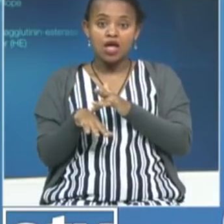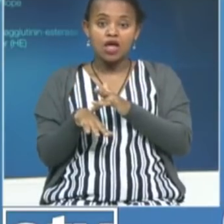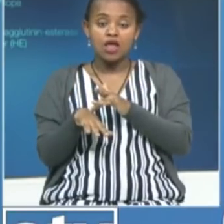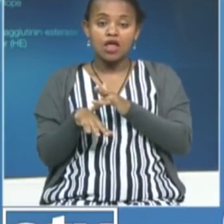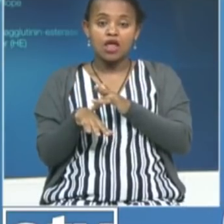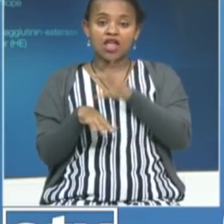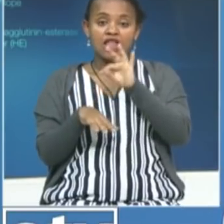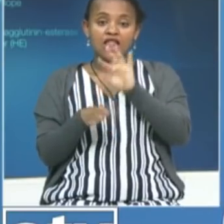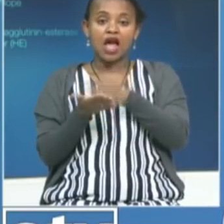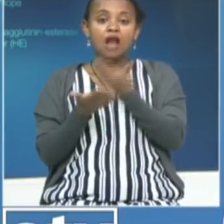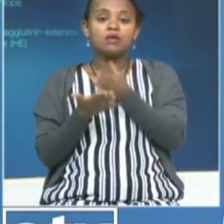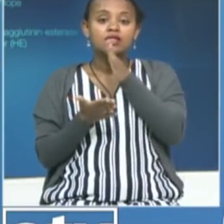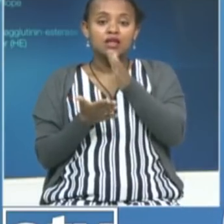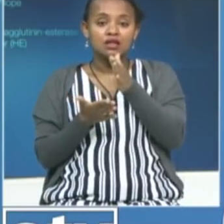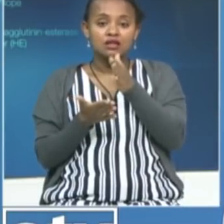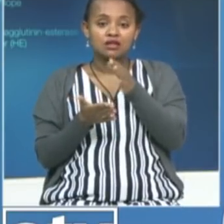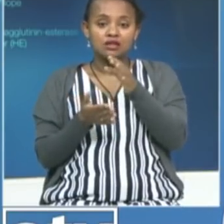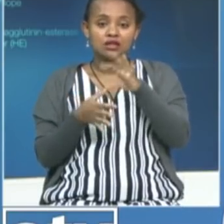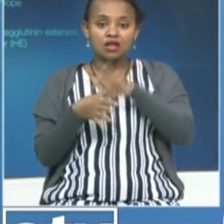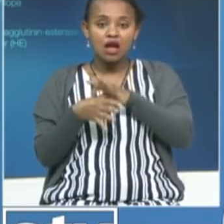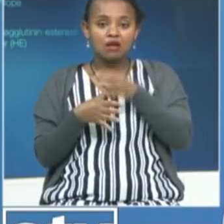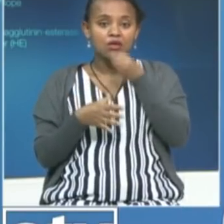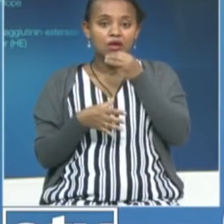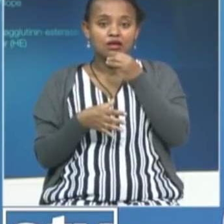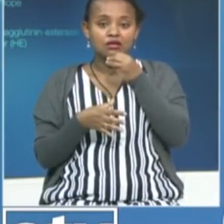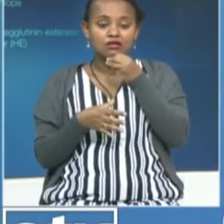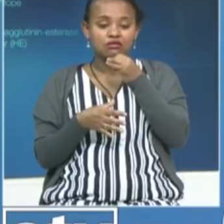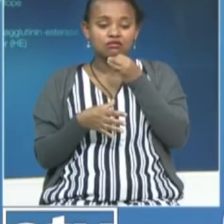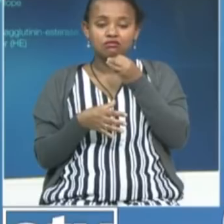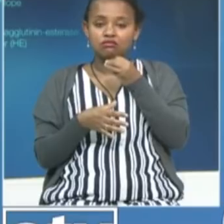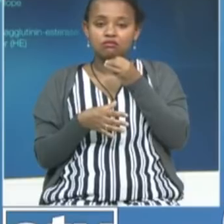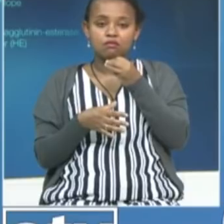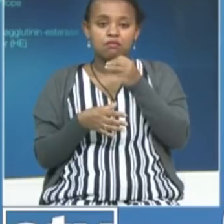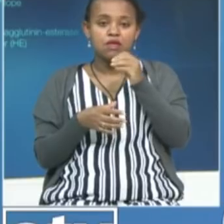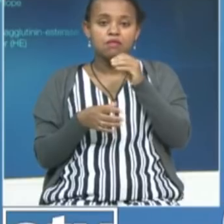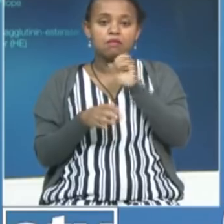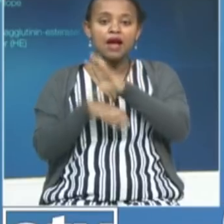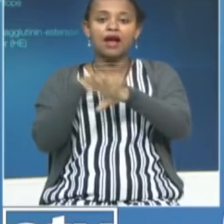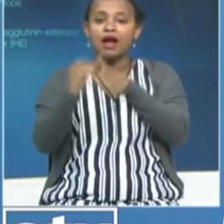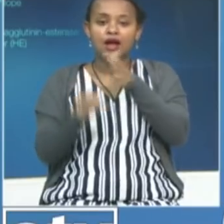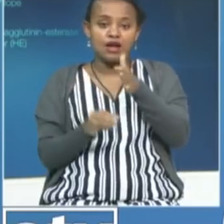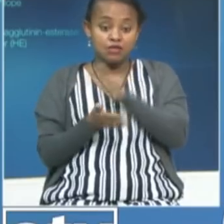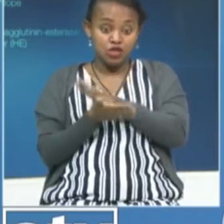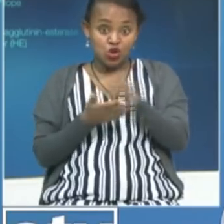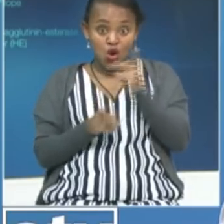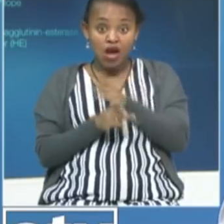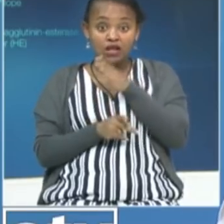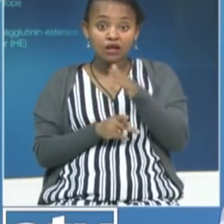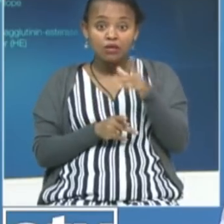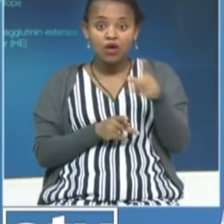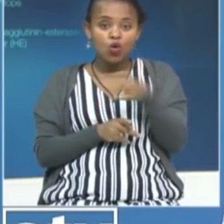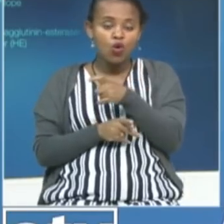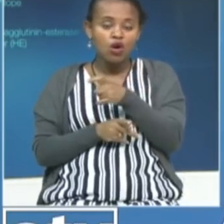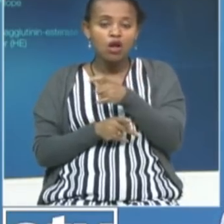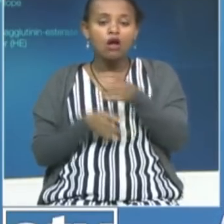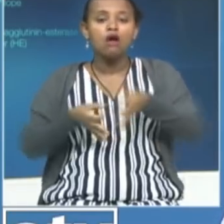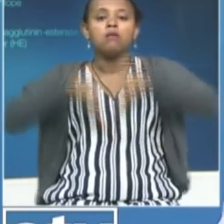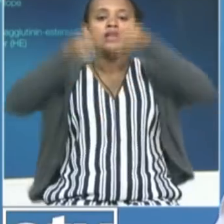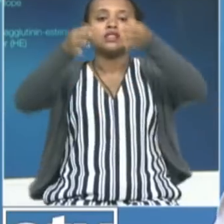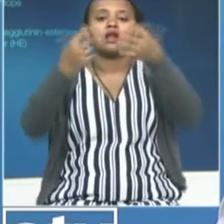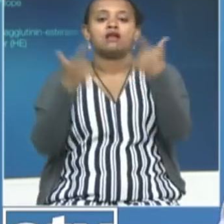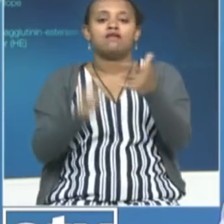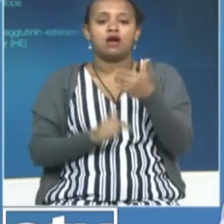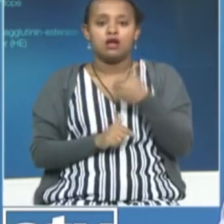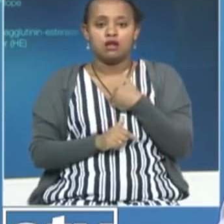መብላት የሚመከር ወቅት አይደለም። በተለይ ንጽህናውን ያልጠበቀ ሊሆን የሚችል ከሆነ የማስተላለፍ አጋጣሚ አለው።